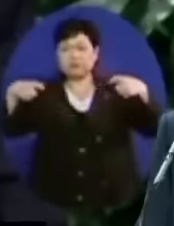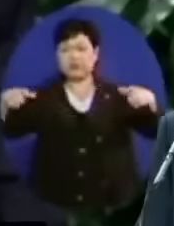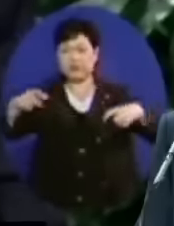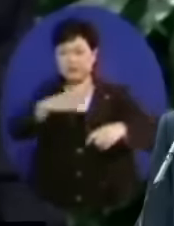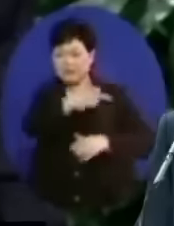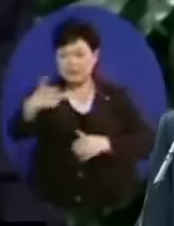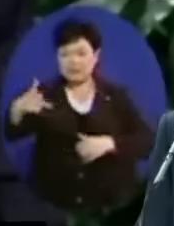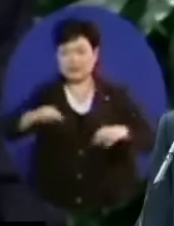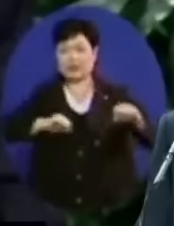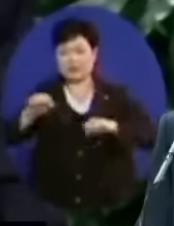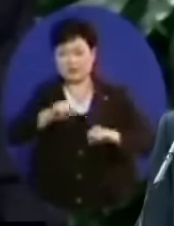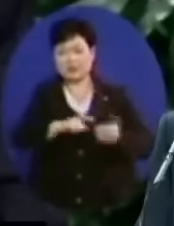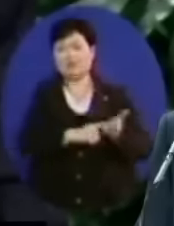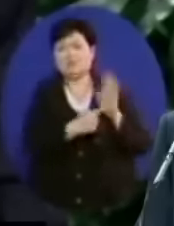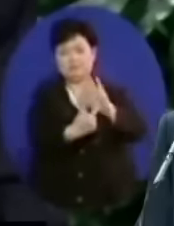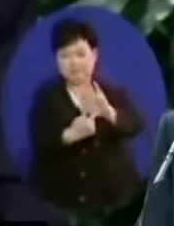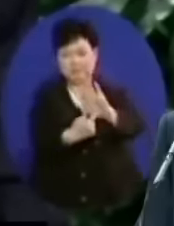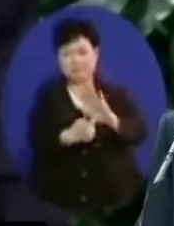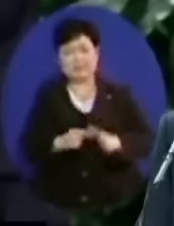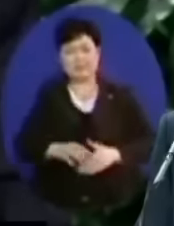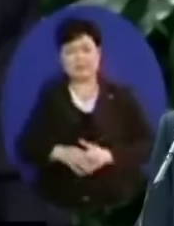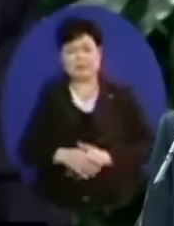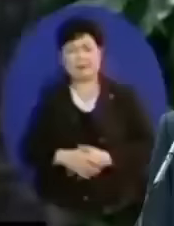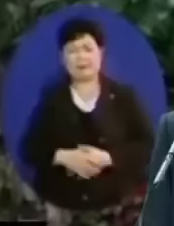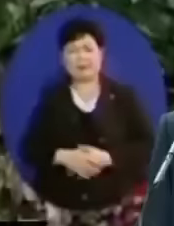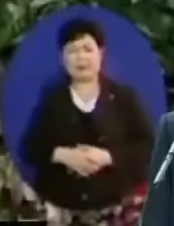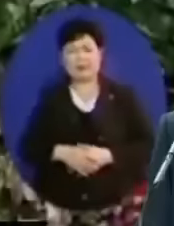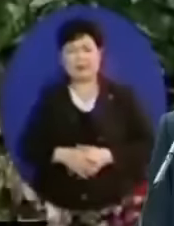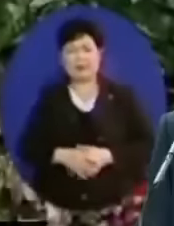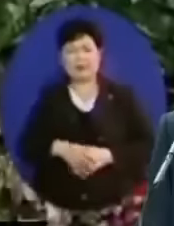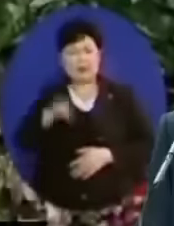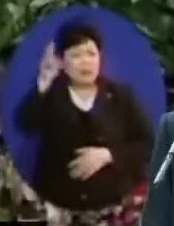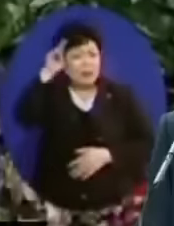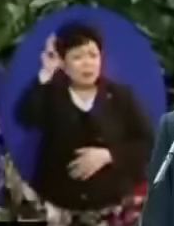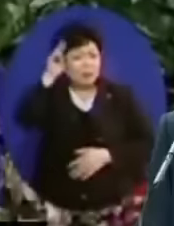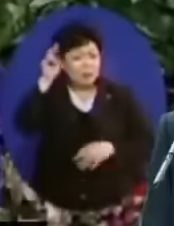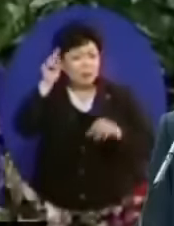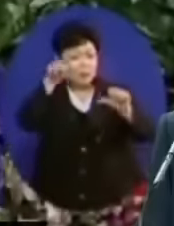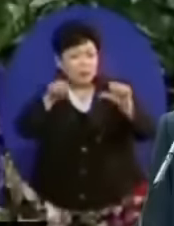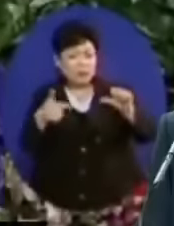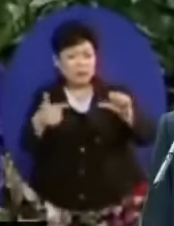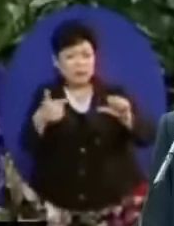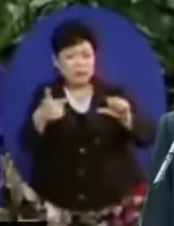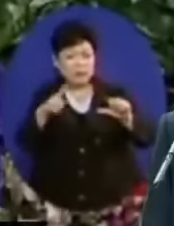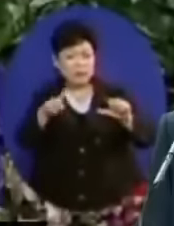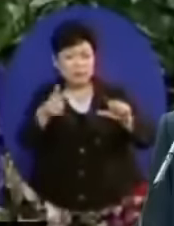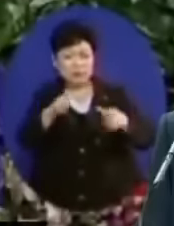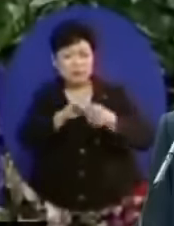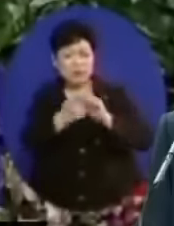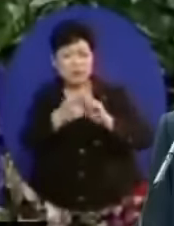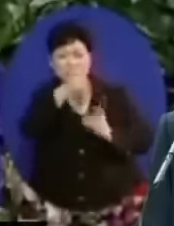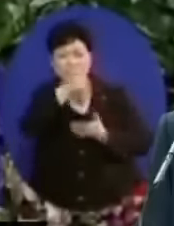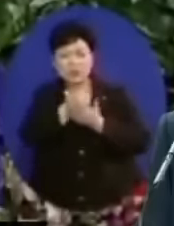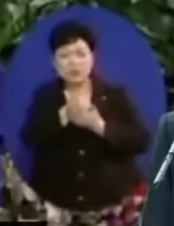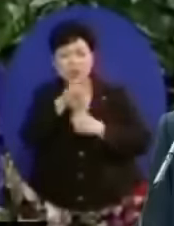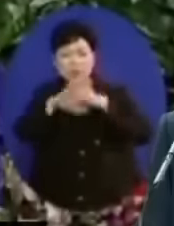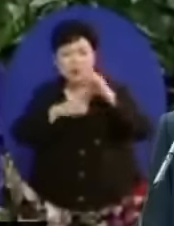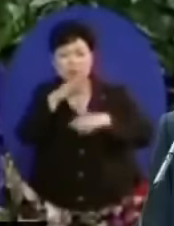역사가 일어났습니다. 야고보서 5장 16절에 그러므로 너희 죄를 서로 고백하며